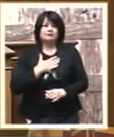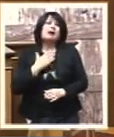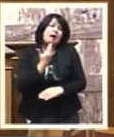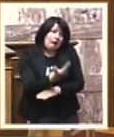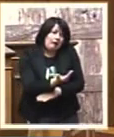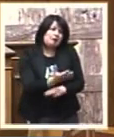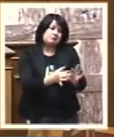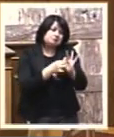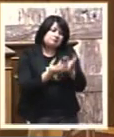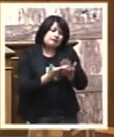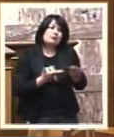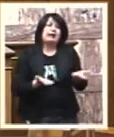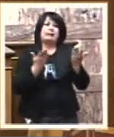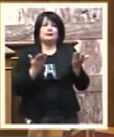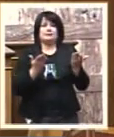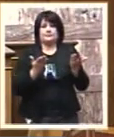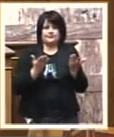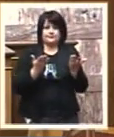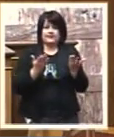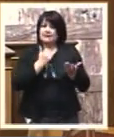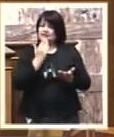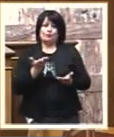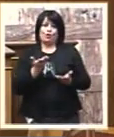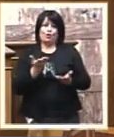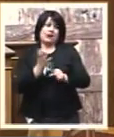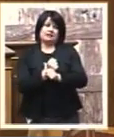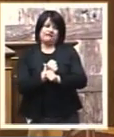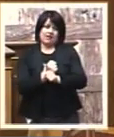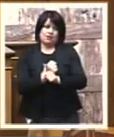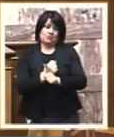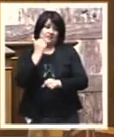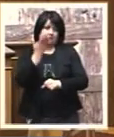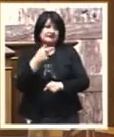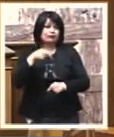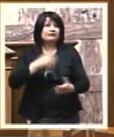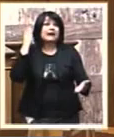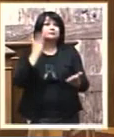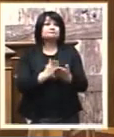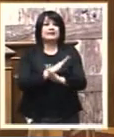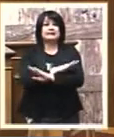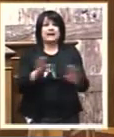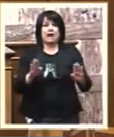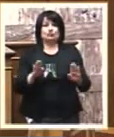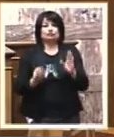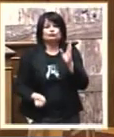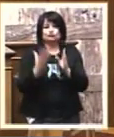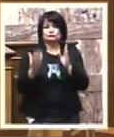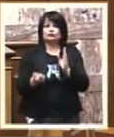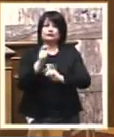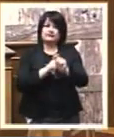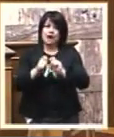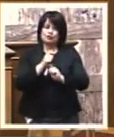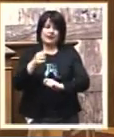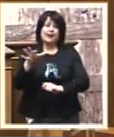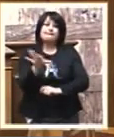ότι μπορούν να δημιουργήσουν και να τα καταφέρουν. Αυτά είναι τα φαινόμενα που σπάμε τώρα. Με ριζικές τομές, από τις